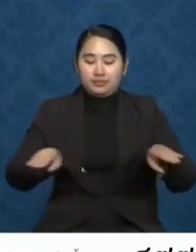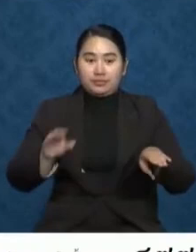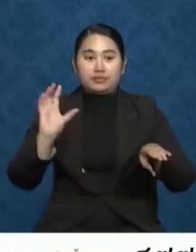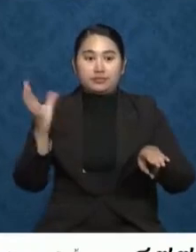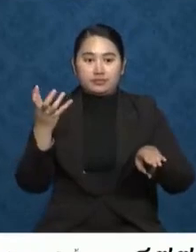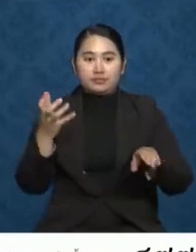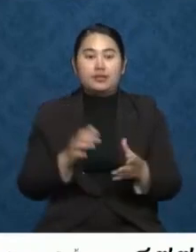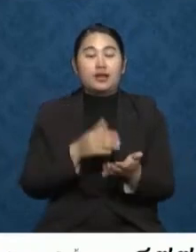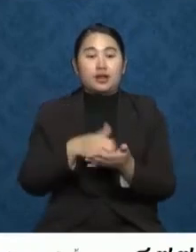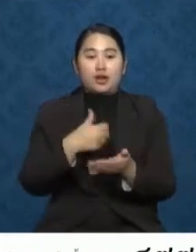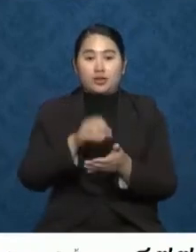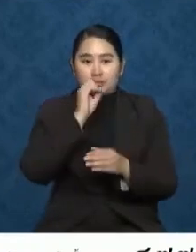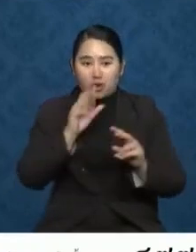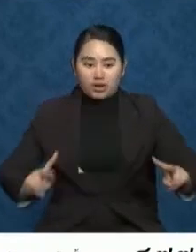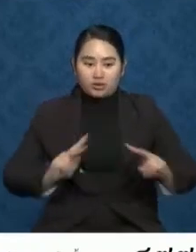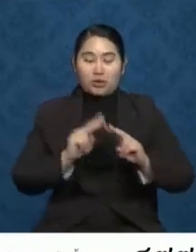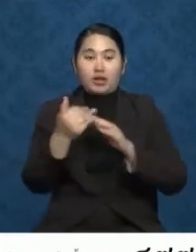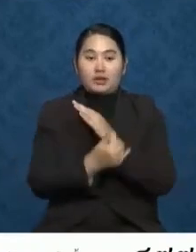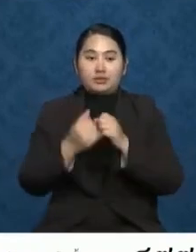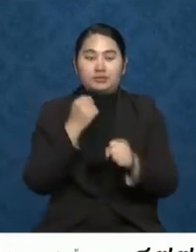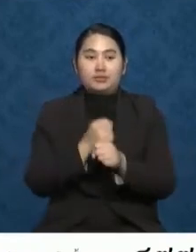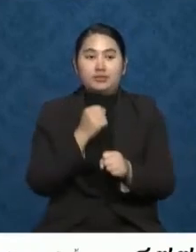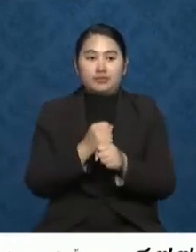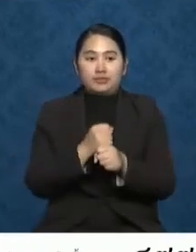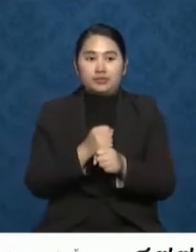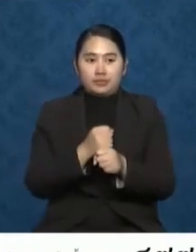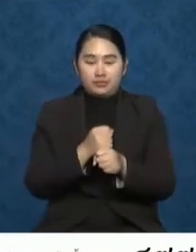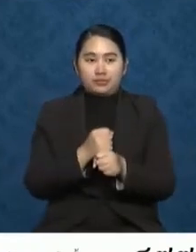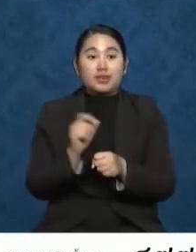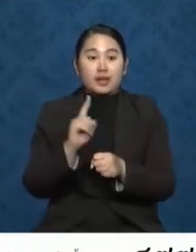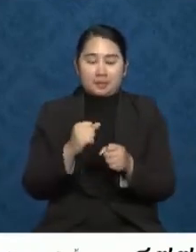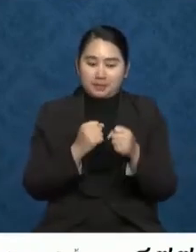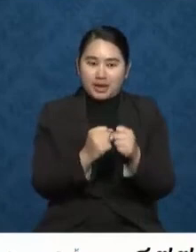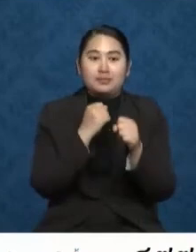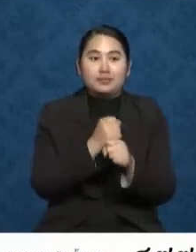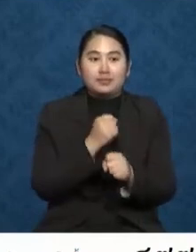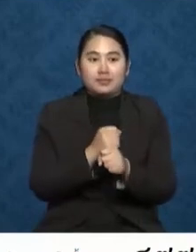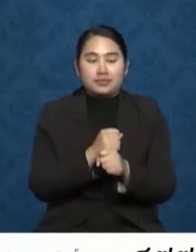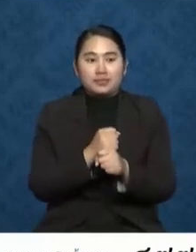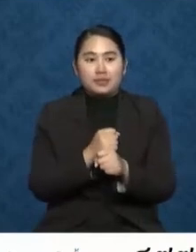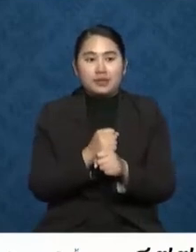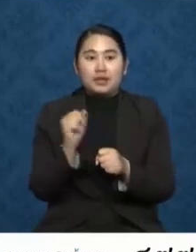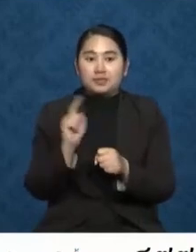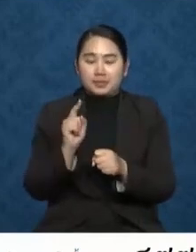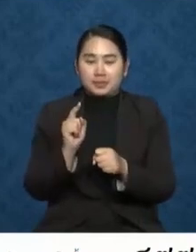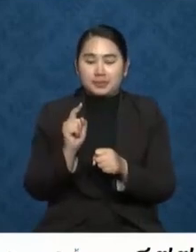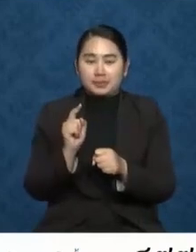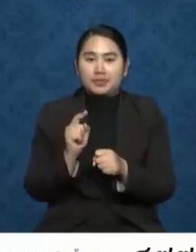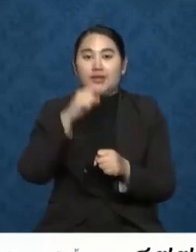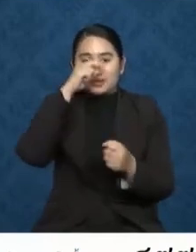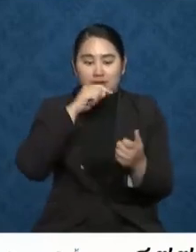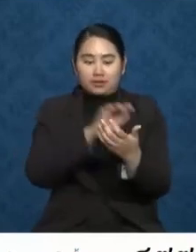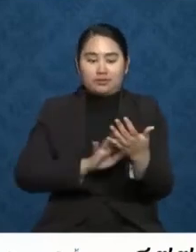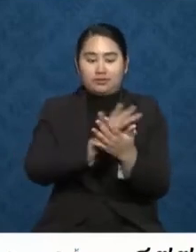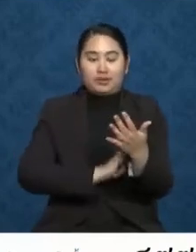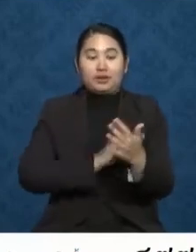นี่ต่างหากครับที่กระทรวงการต่างประเทศจะสามารถทำให้จุดยืนในการทูตของไทยเปลี่ยนจากความพยายามเพียงแค่ยกบทบาทและสถานะของประเทศ